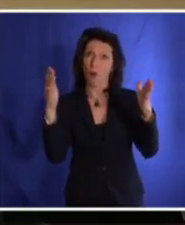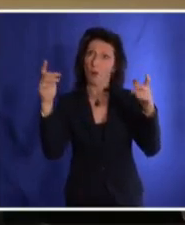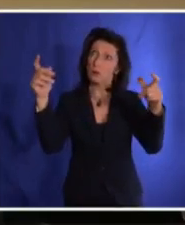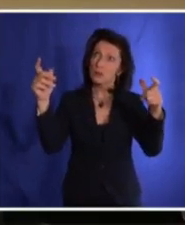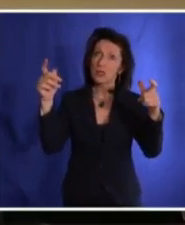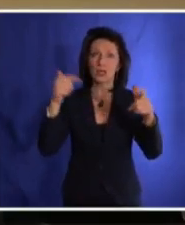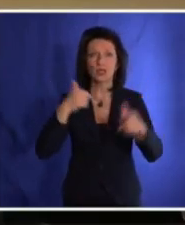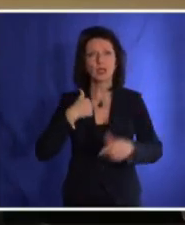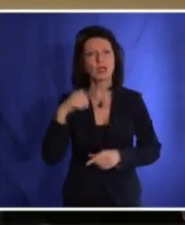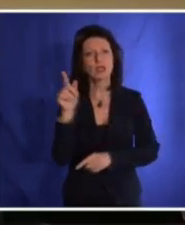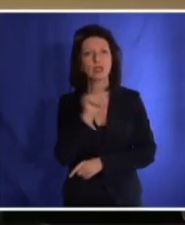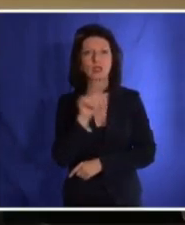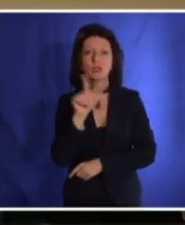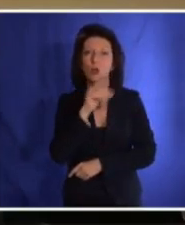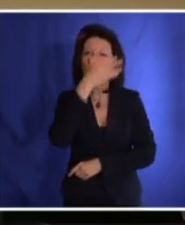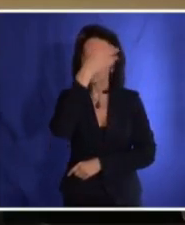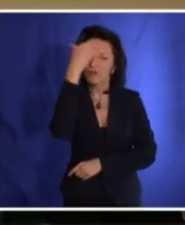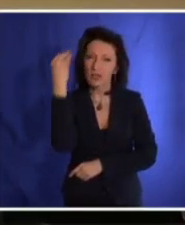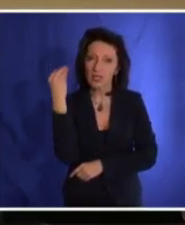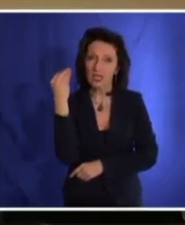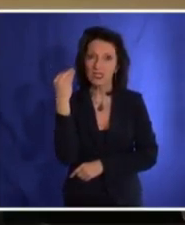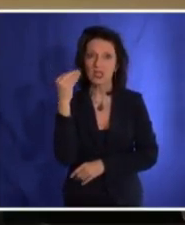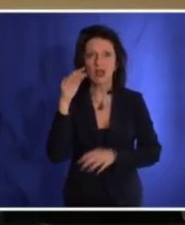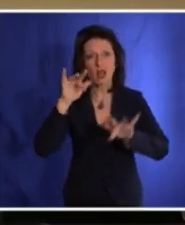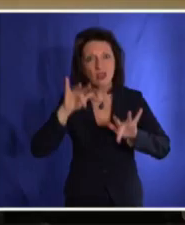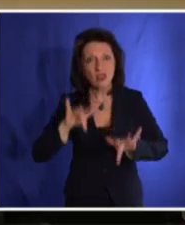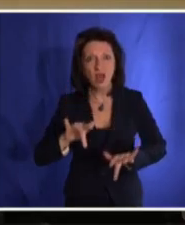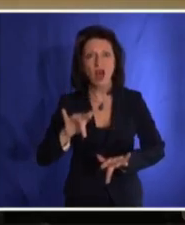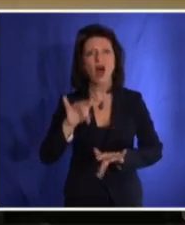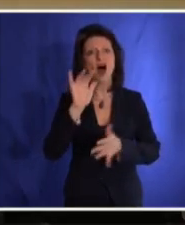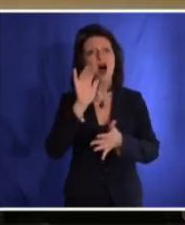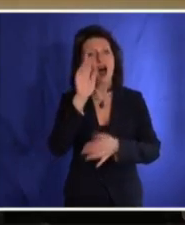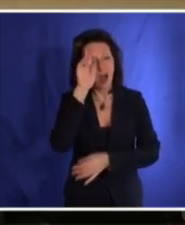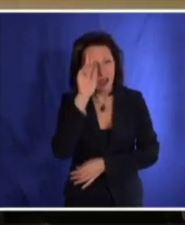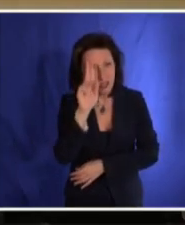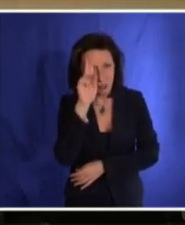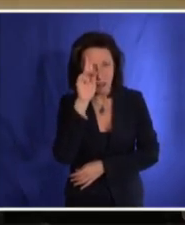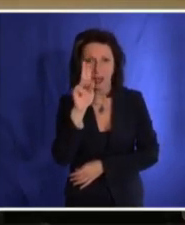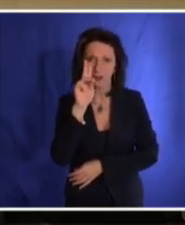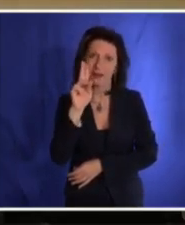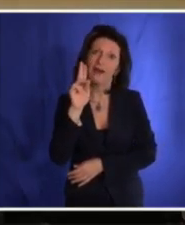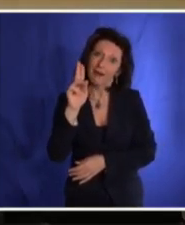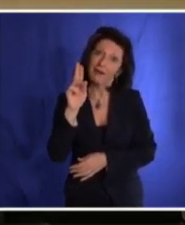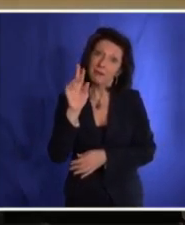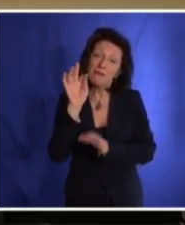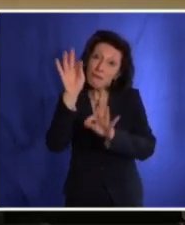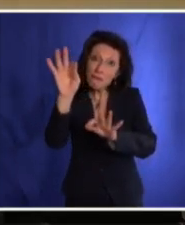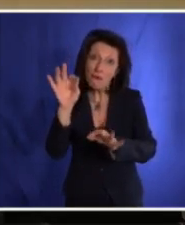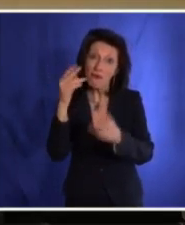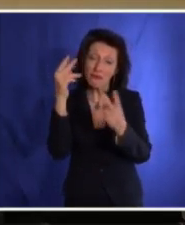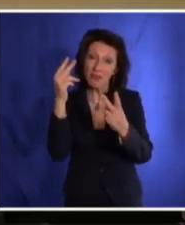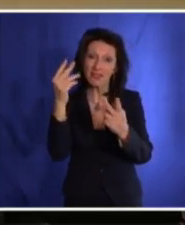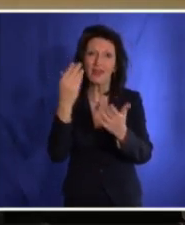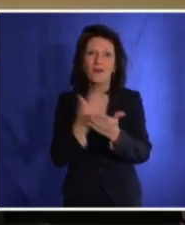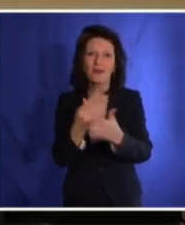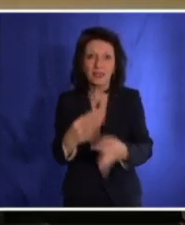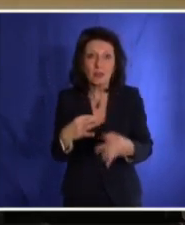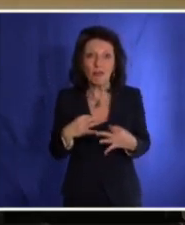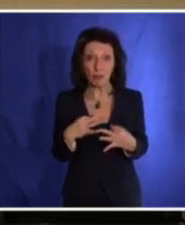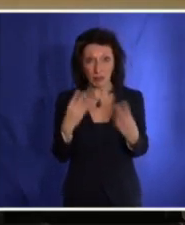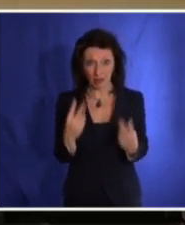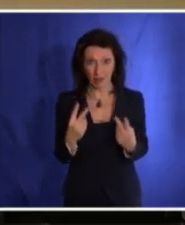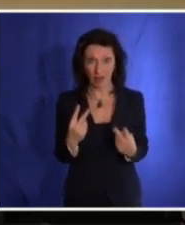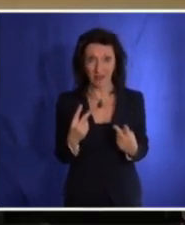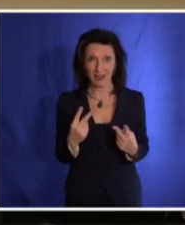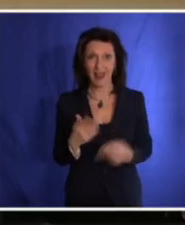Aufgabe, die vor dir liegt. Das ist dir wichtig. Und darum ist es mir wichtig, heute dir auch in